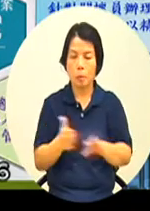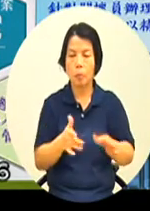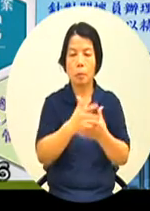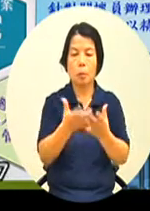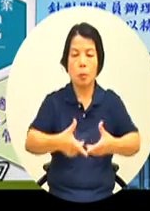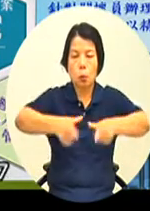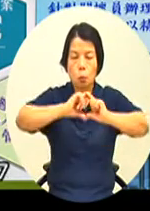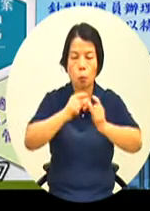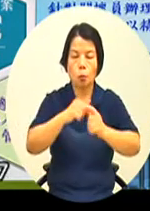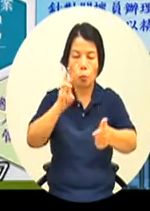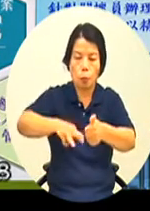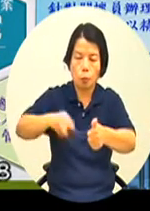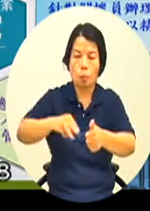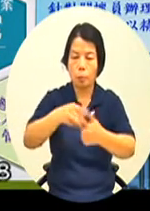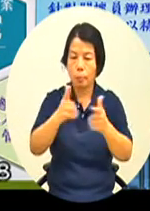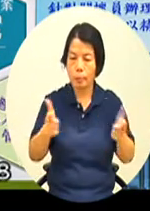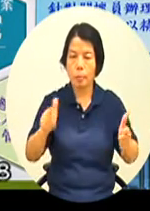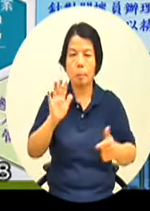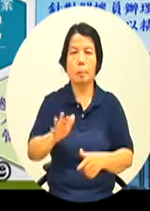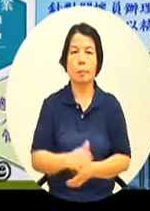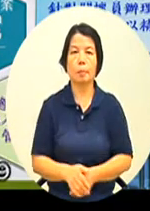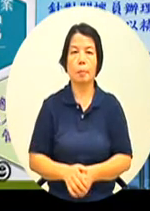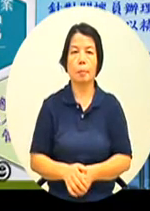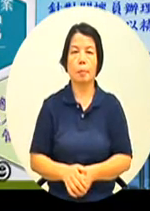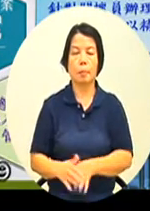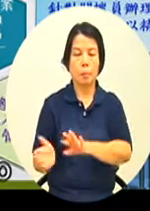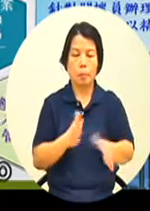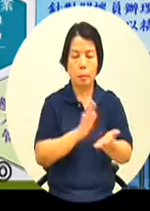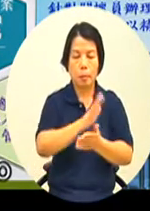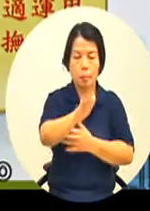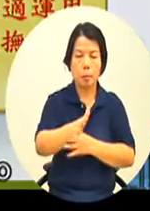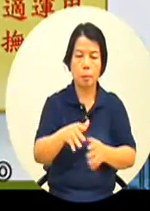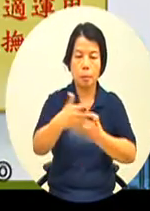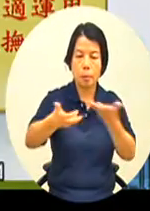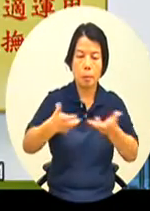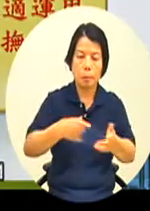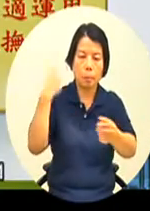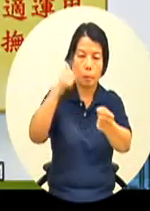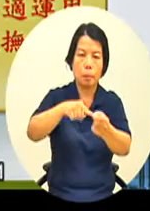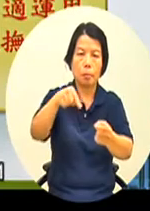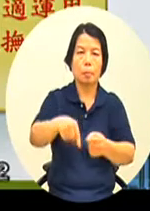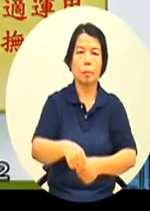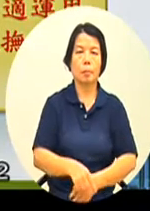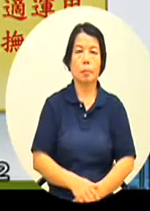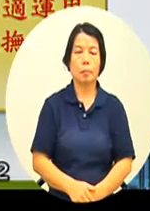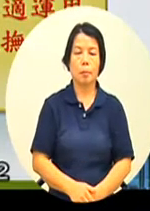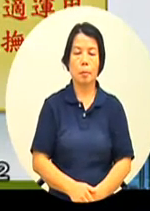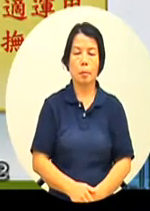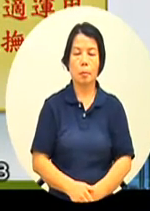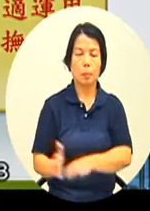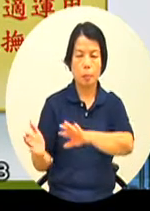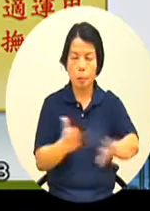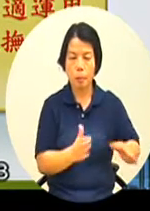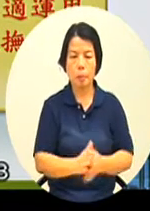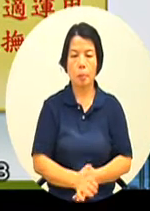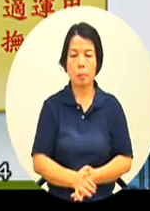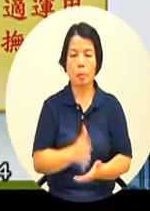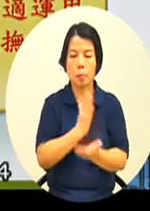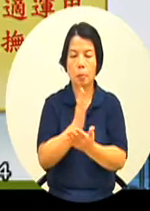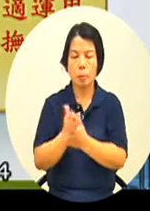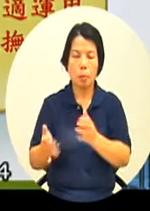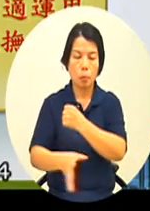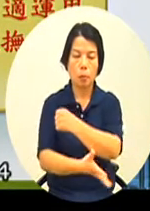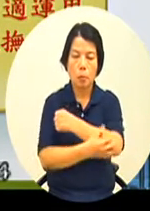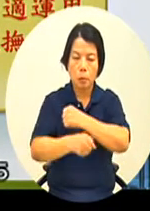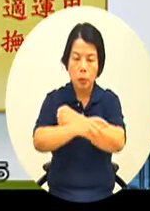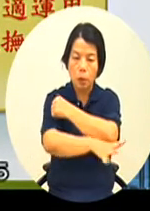练等等。至于我们未来业务的推动重点部分，那除了我们做好我们基本的人事